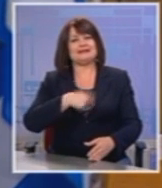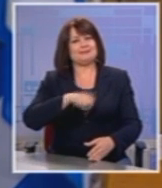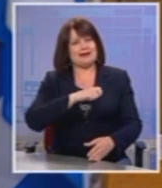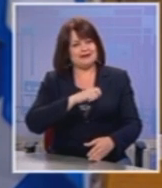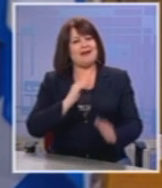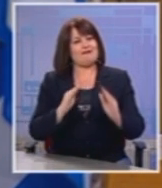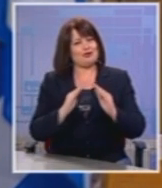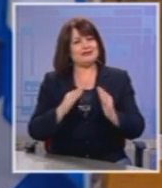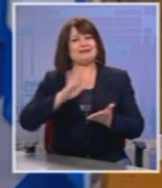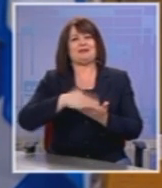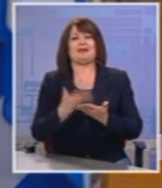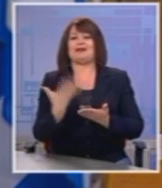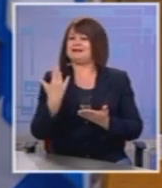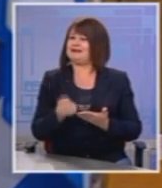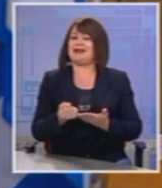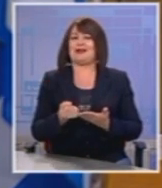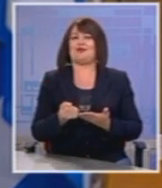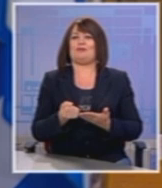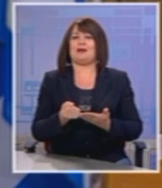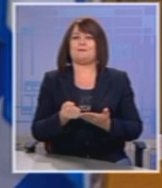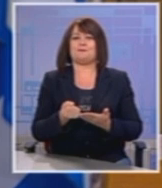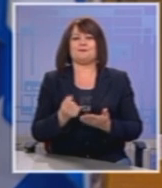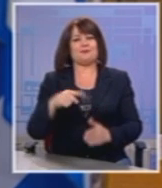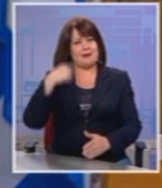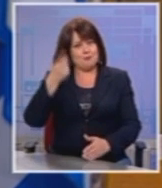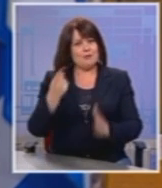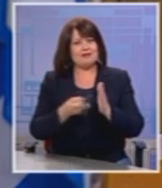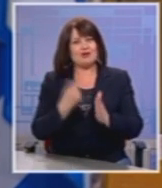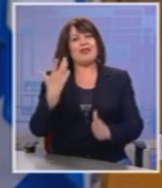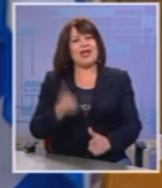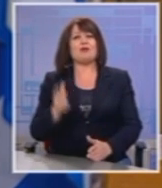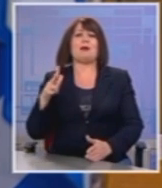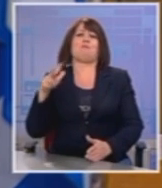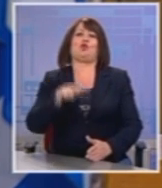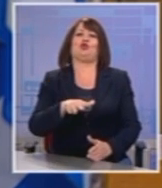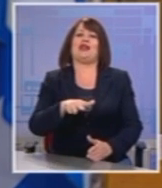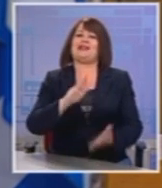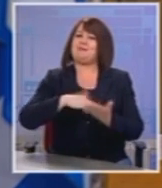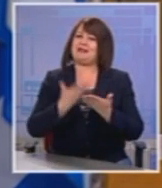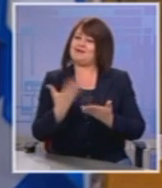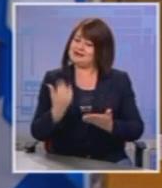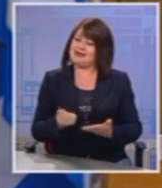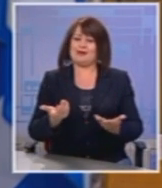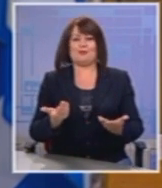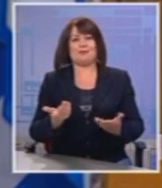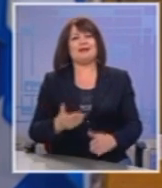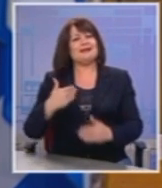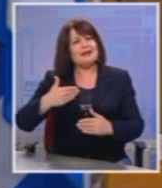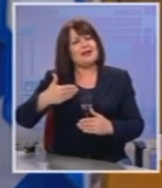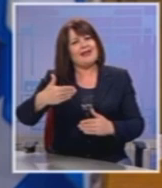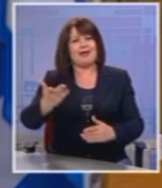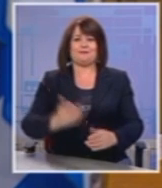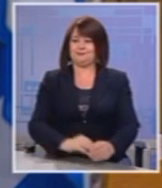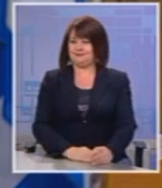ισπανικά μετάφραση διερμηνεία την επόμενη φορά θα έχουμε και πορτογαλικά και